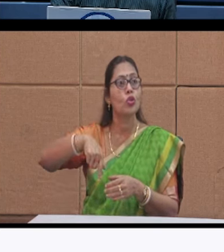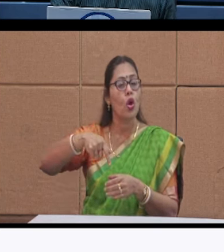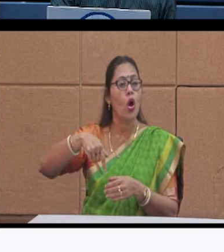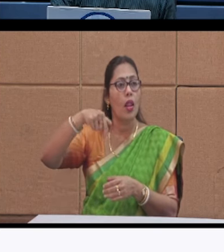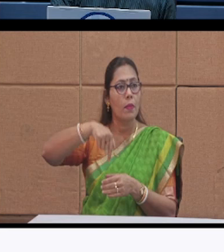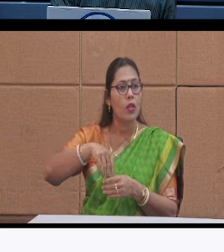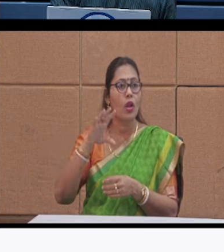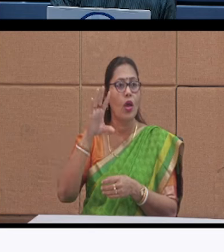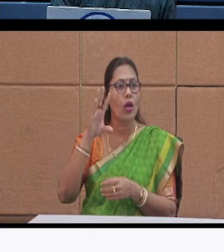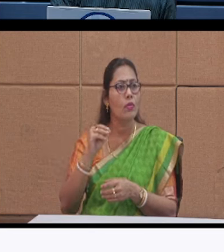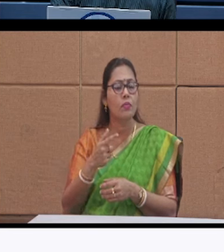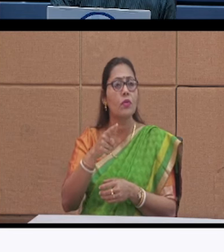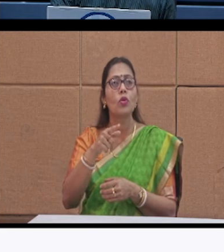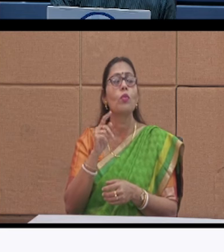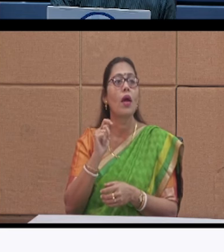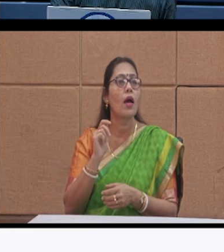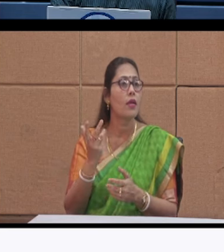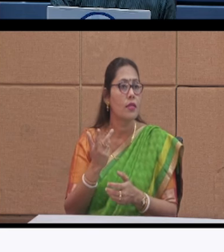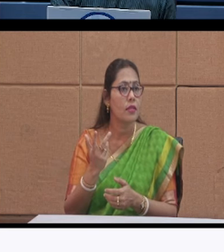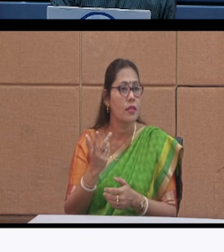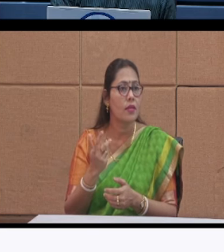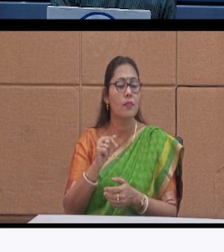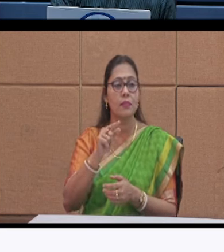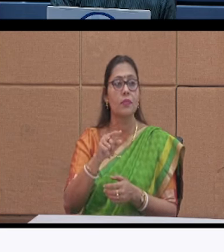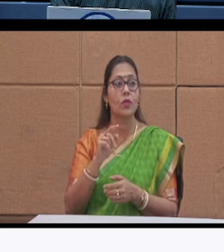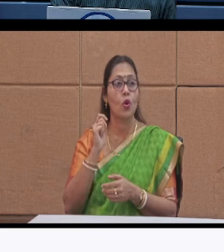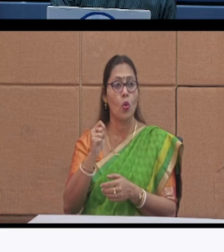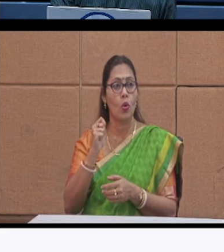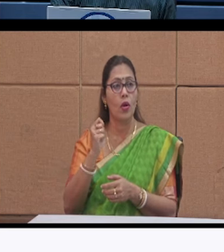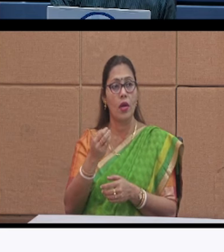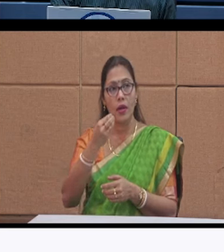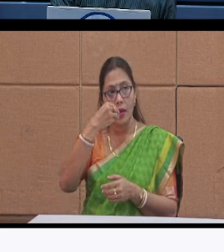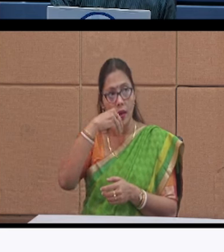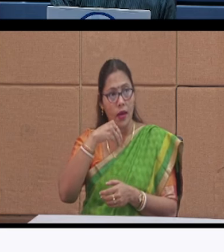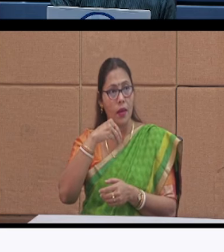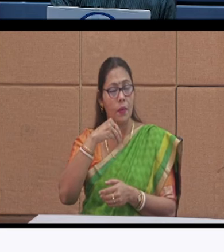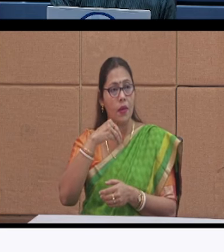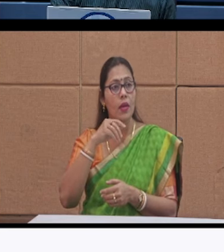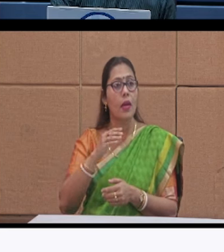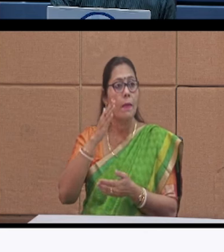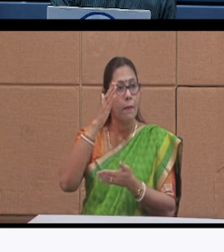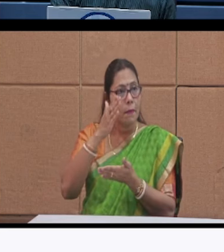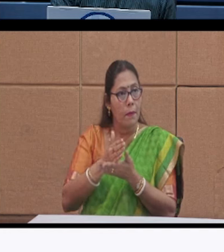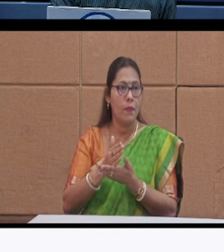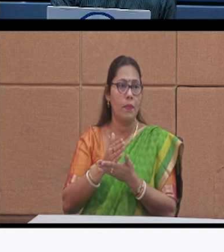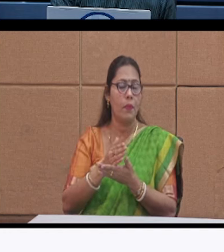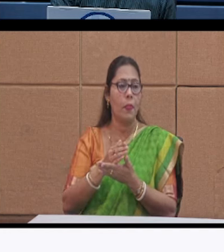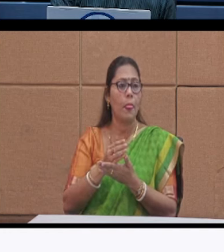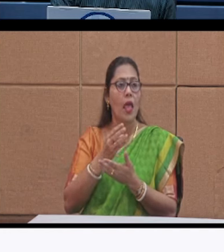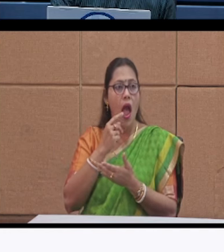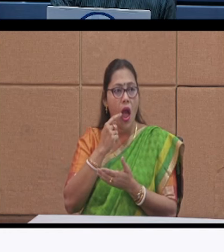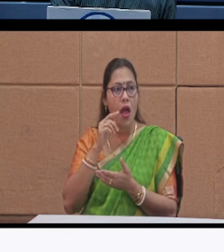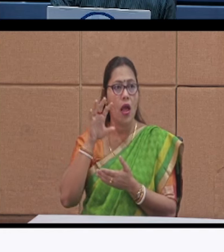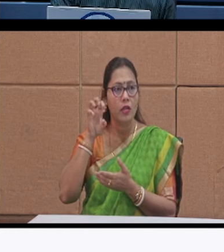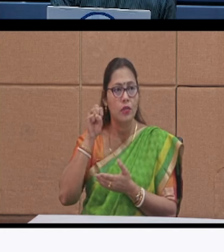গলে না তাহলে তোমাকে কি করতে হবে ওই কঠিন খাদ্যটাকে ভেঙে তরল